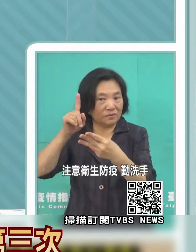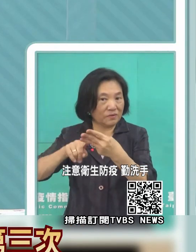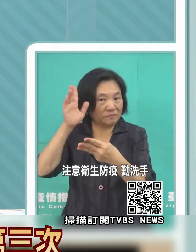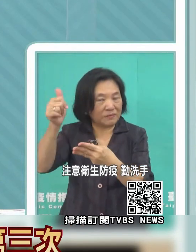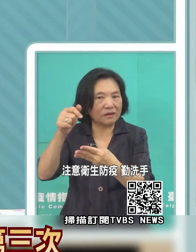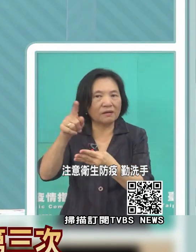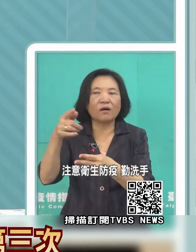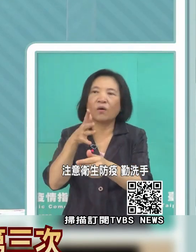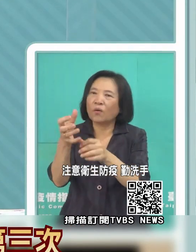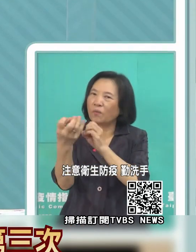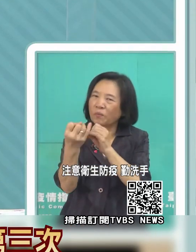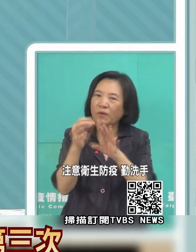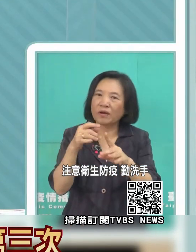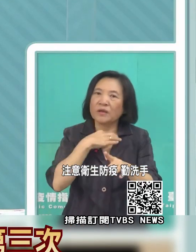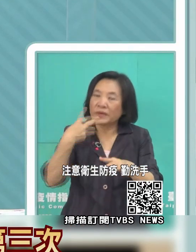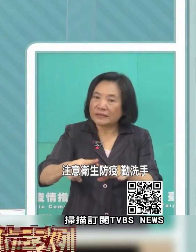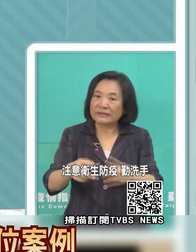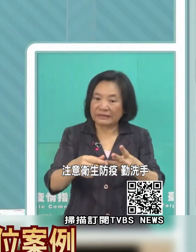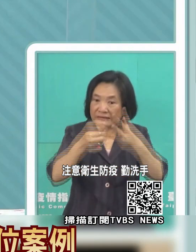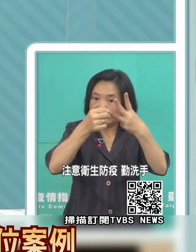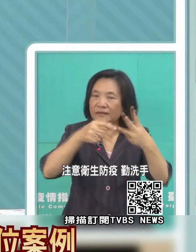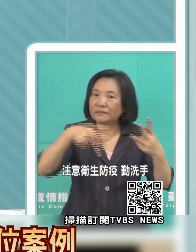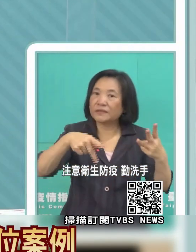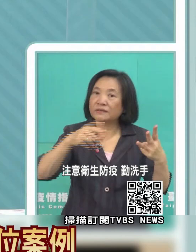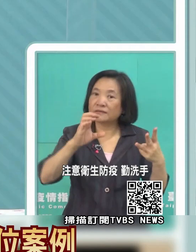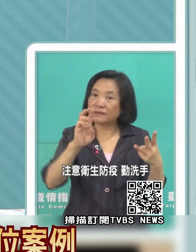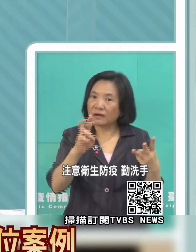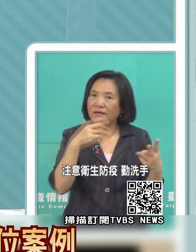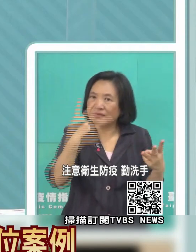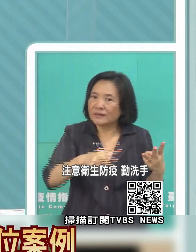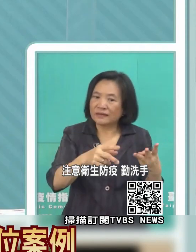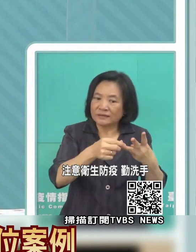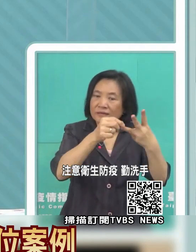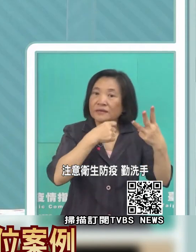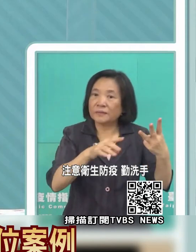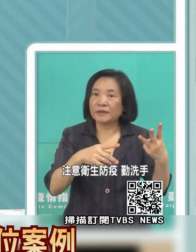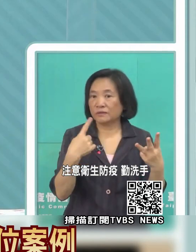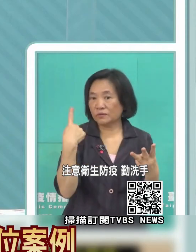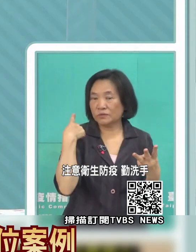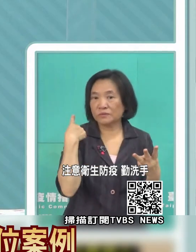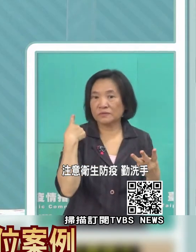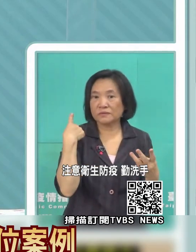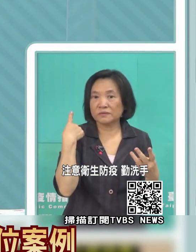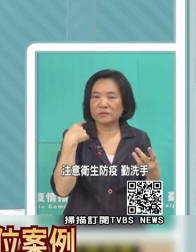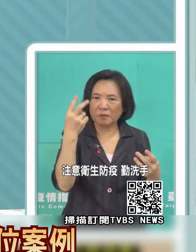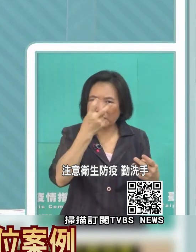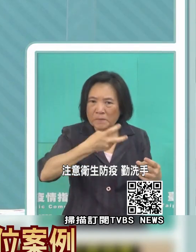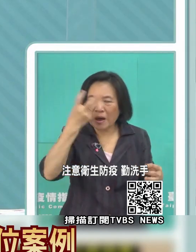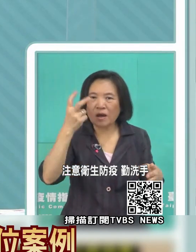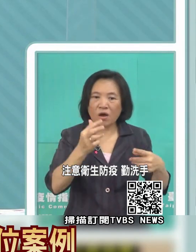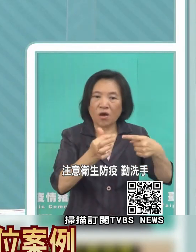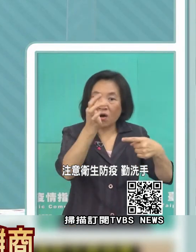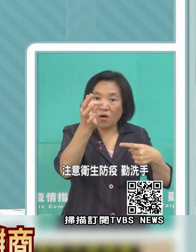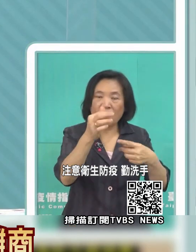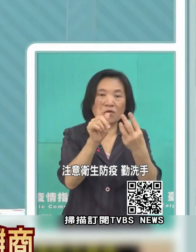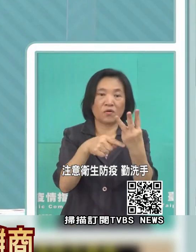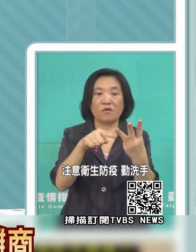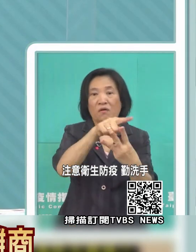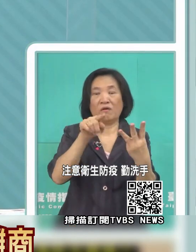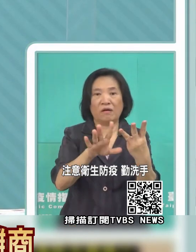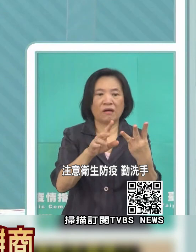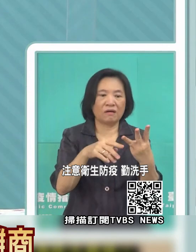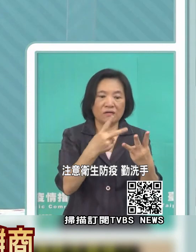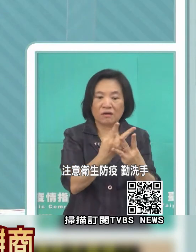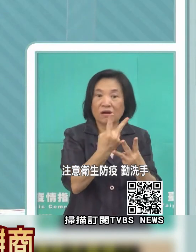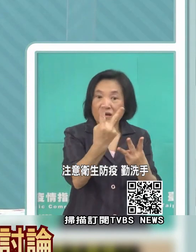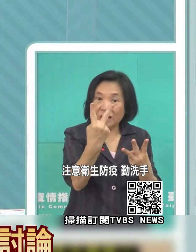说还有没有再筛检第三次。那因为昨天发现的三位案例呢，有两位是在